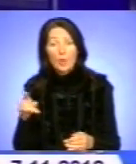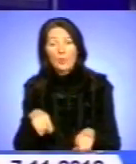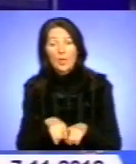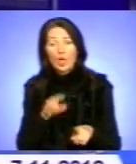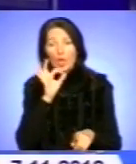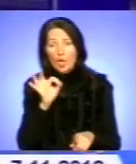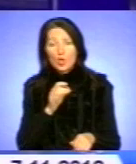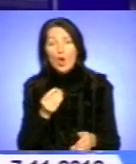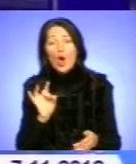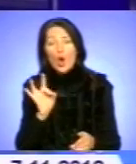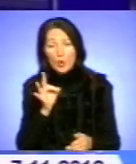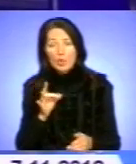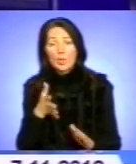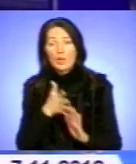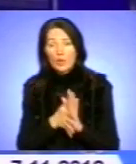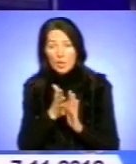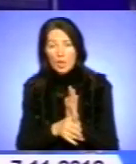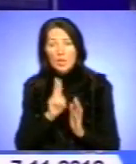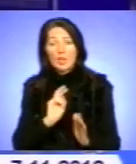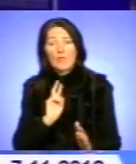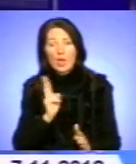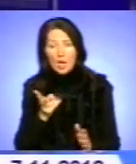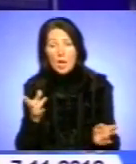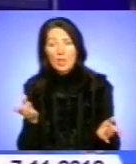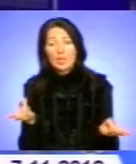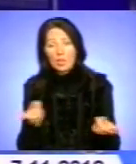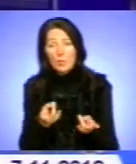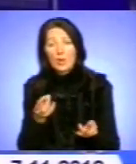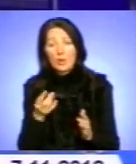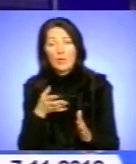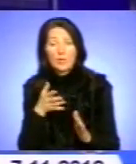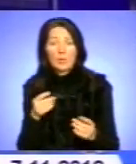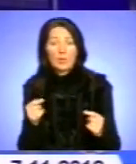розмір видатків Центральній виборчій комісії ще належить визначити.